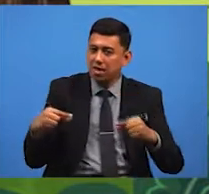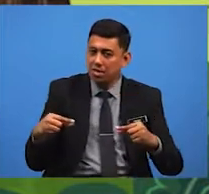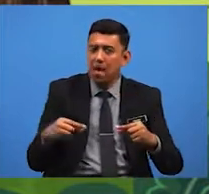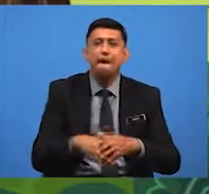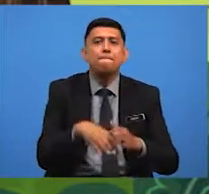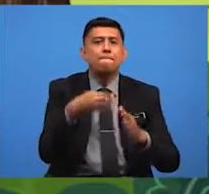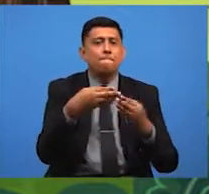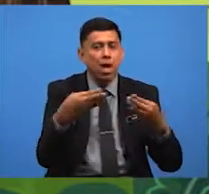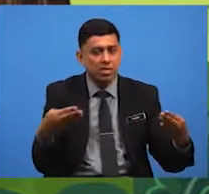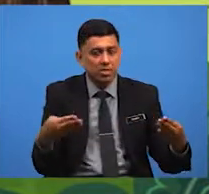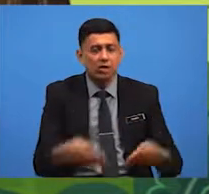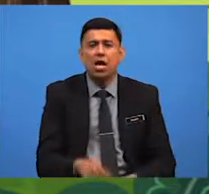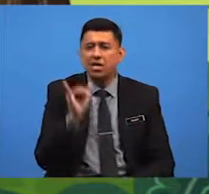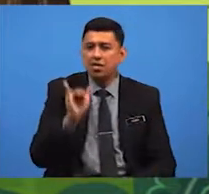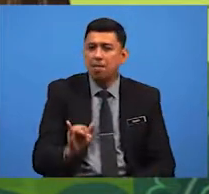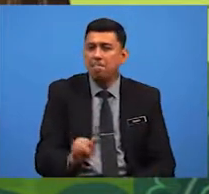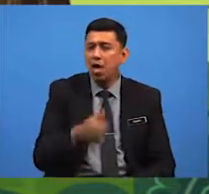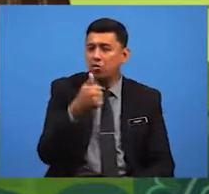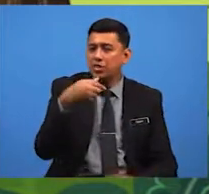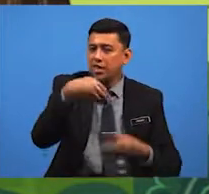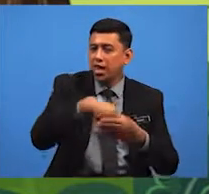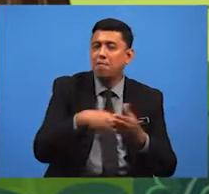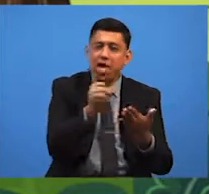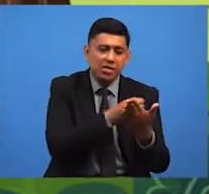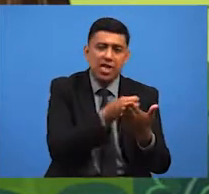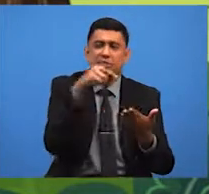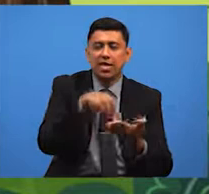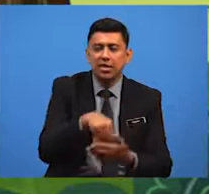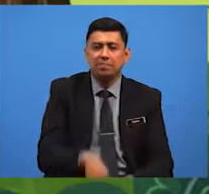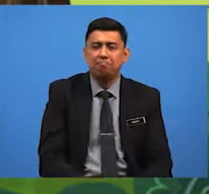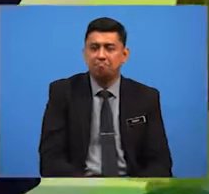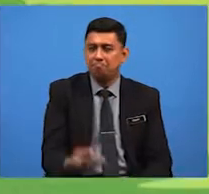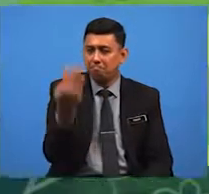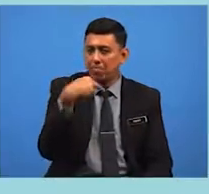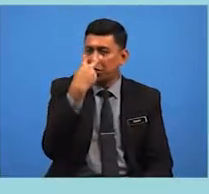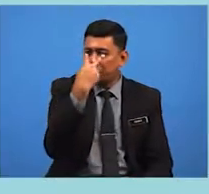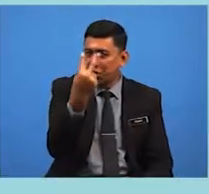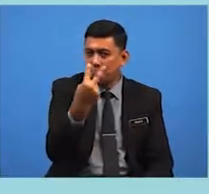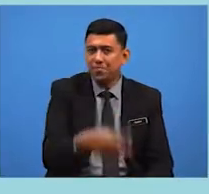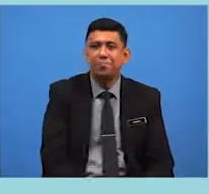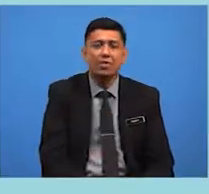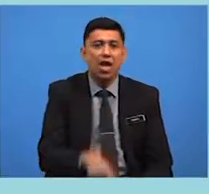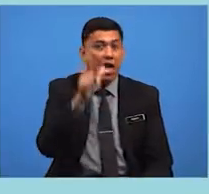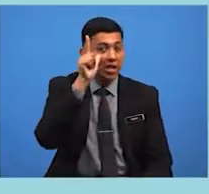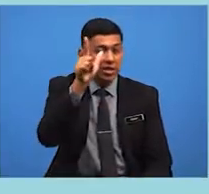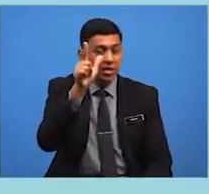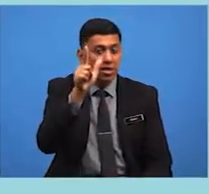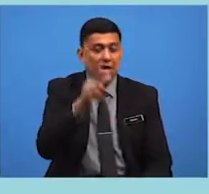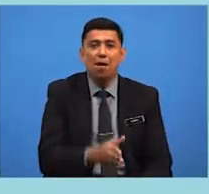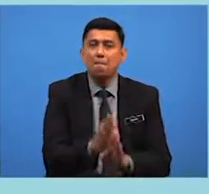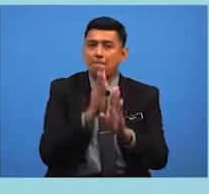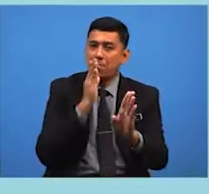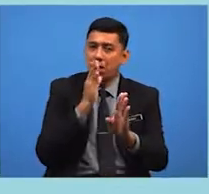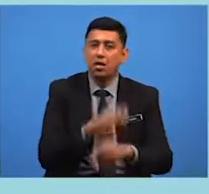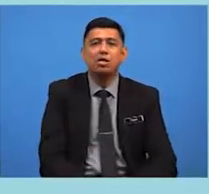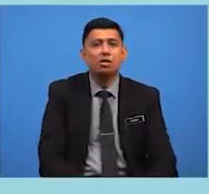menarik dalam sajak ini. Mari kita perhatikan. Lihat pada baris ayat